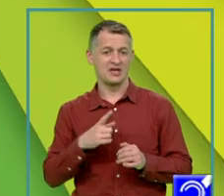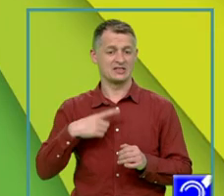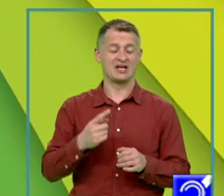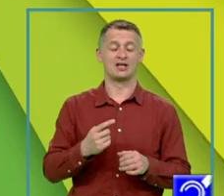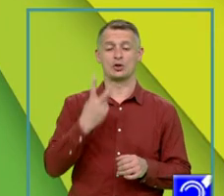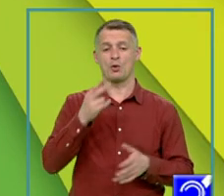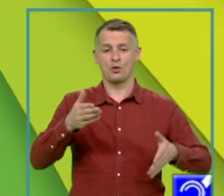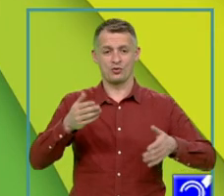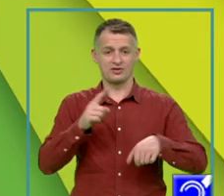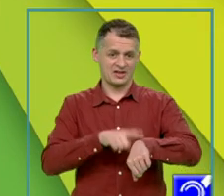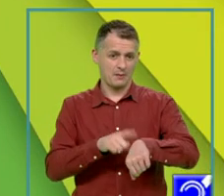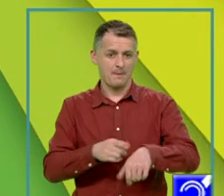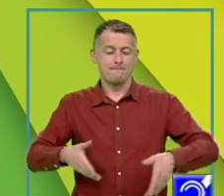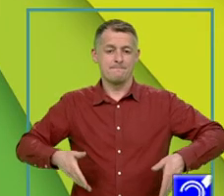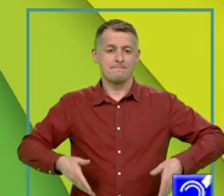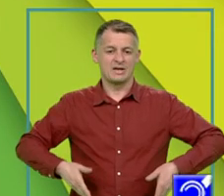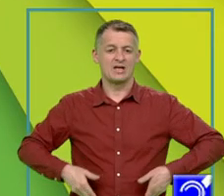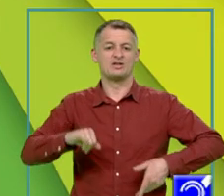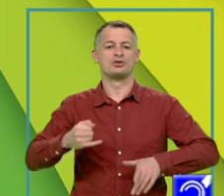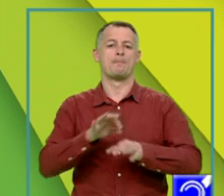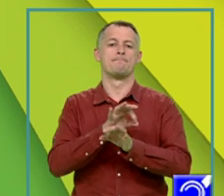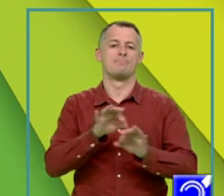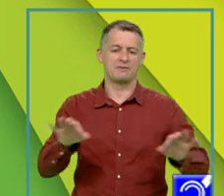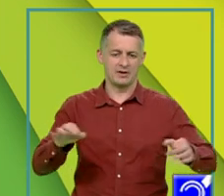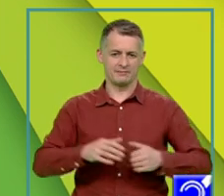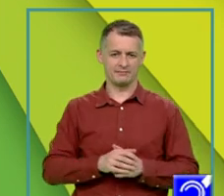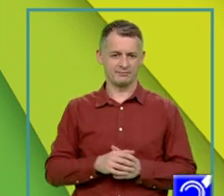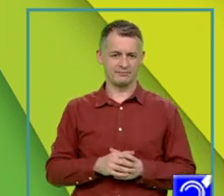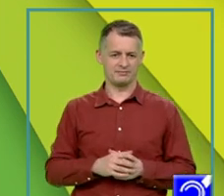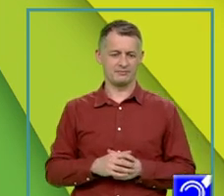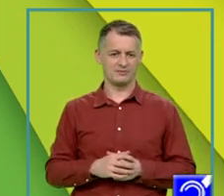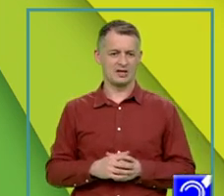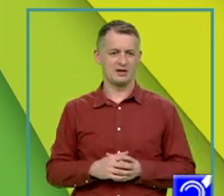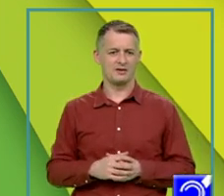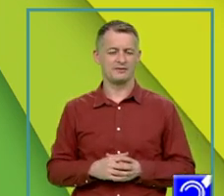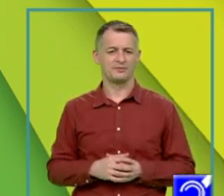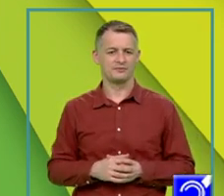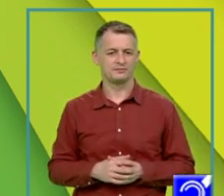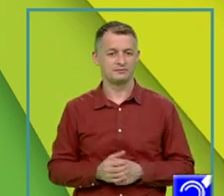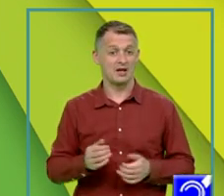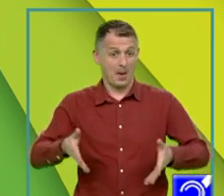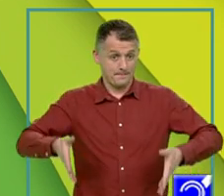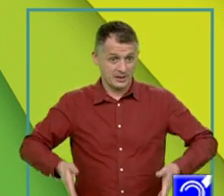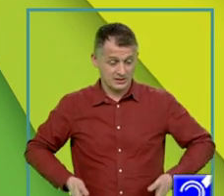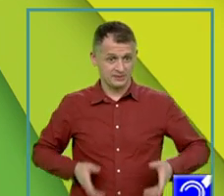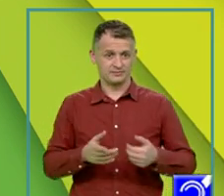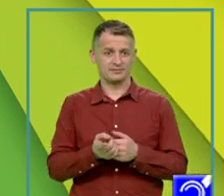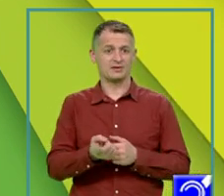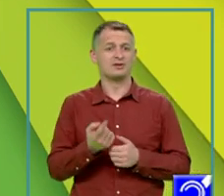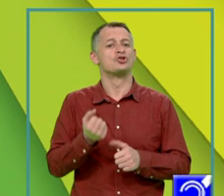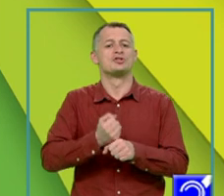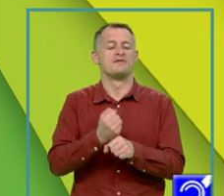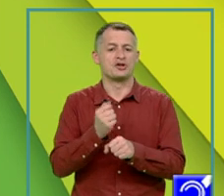prezent și perfect că o să vorbească O se alcătuiesc chiar în mod asemănător la prezent Din ce se formează